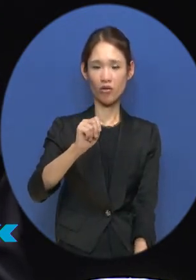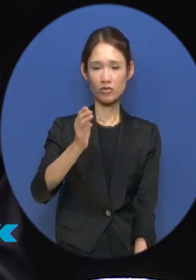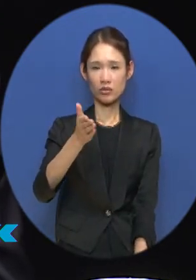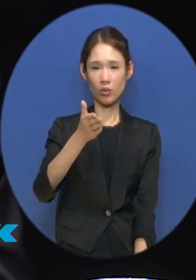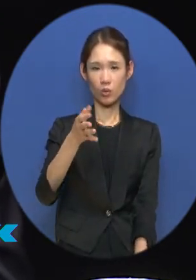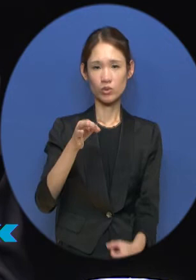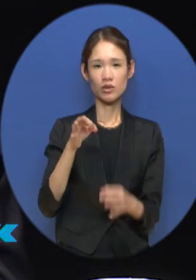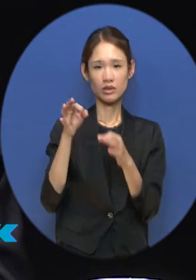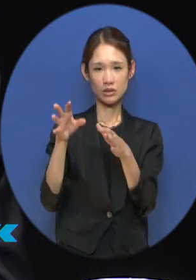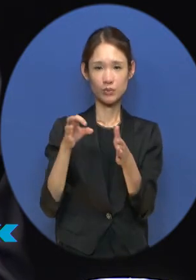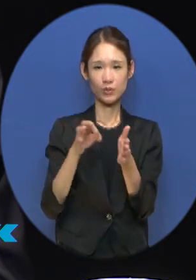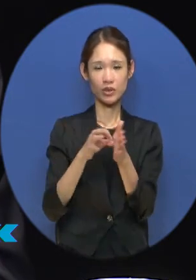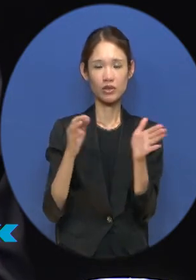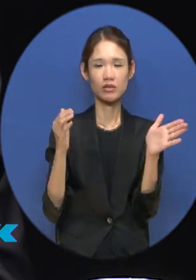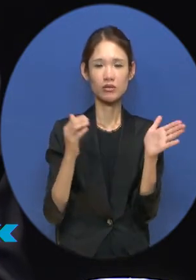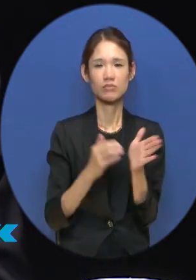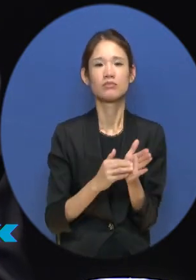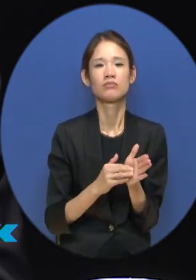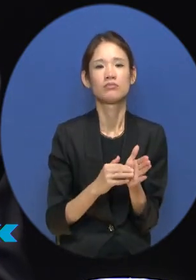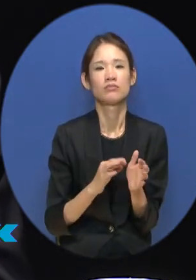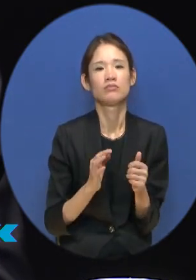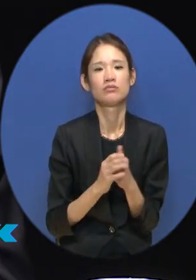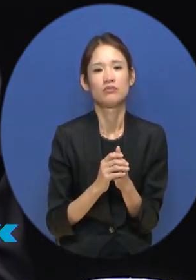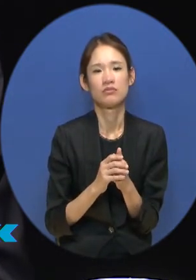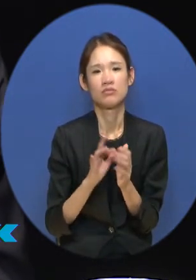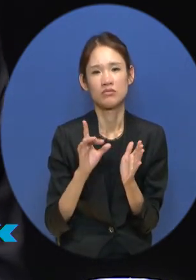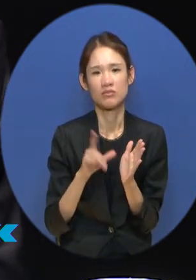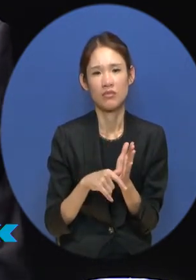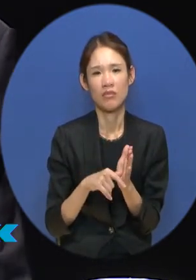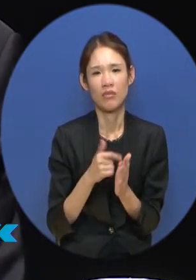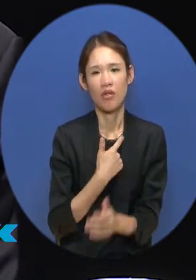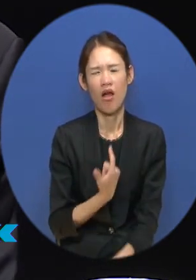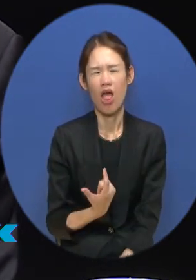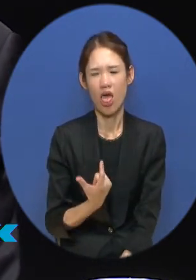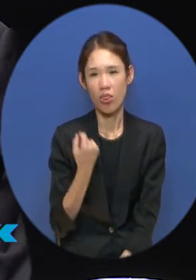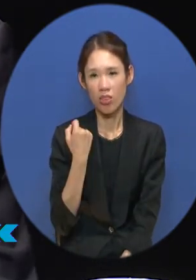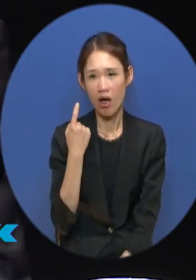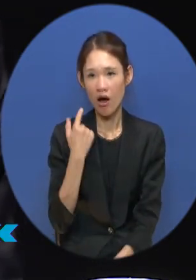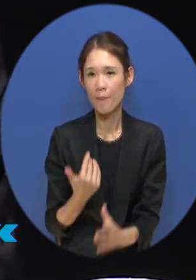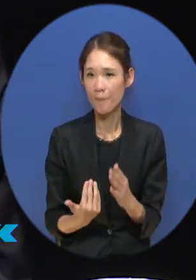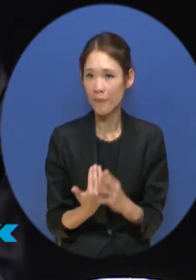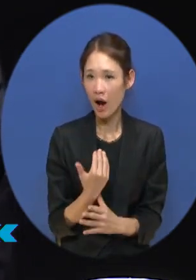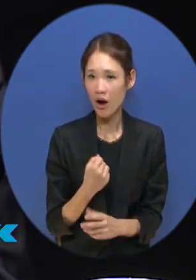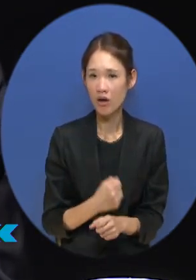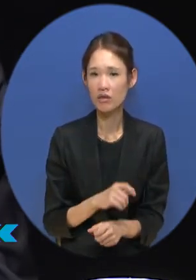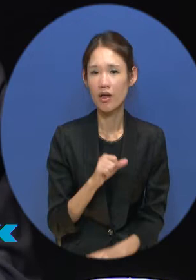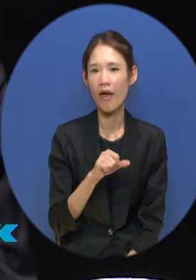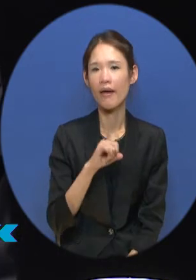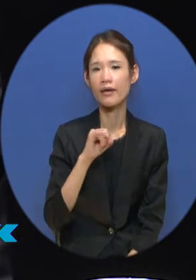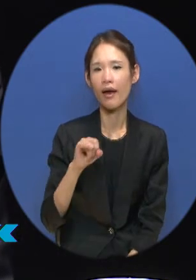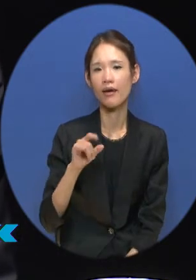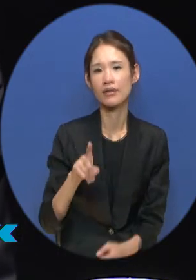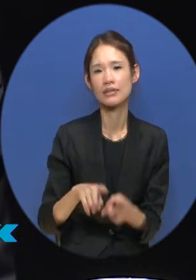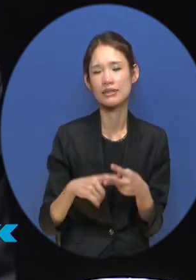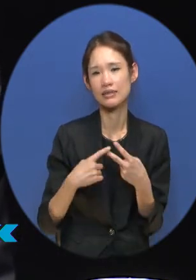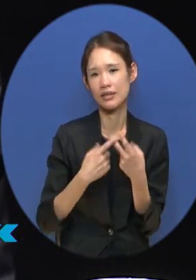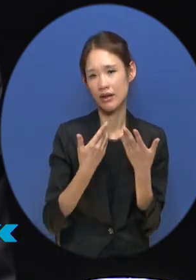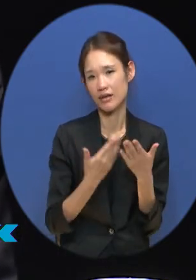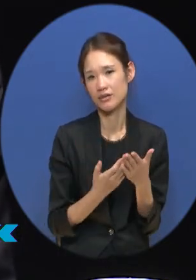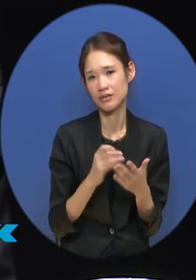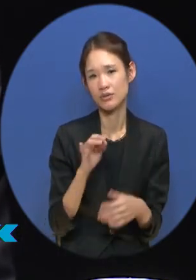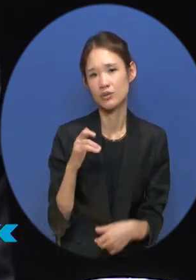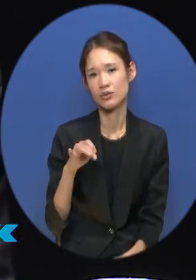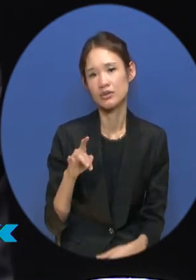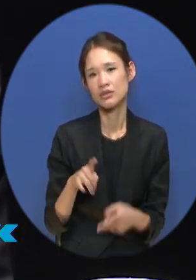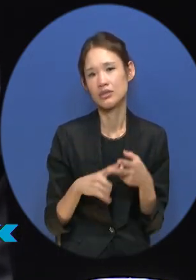전략 비용이 발생하는 것을 이제 추정을 했습니다. 그 당시에는 이게 너무 빨리 개발돼가지고 이제 AI를 이해하신 인공지능형을